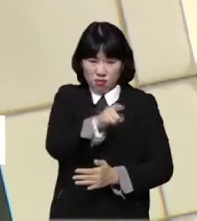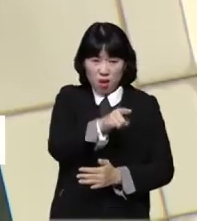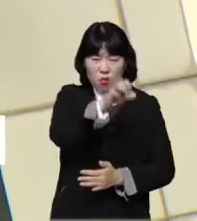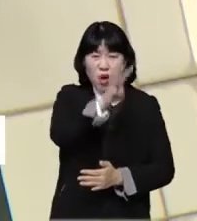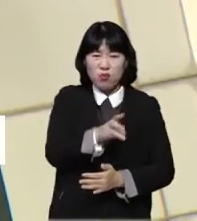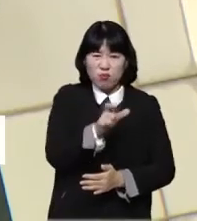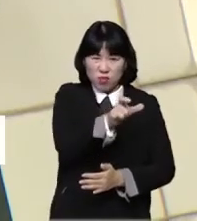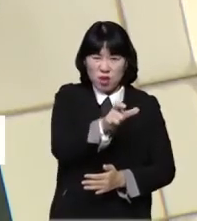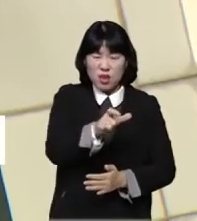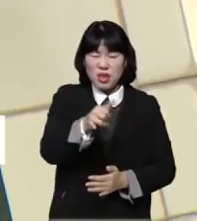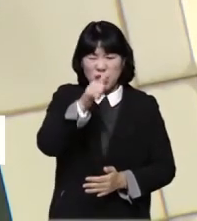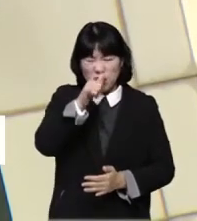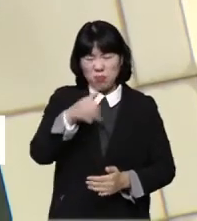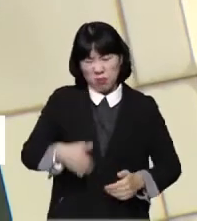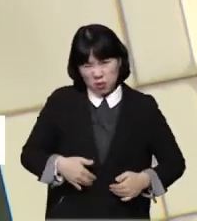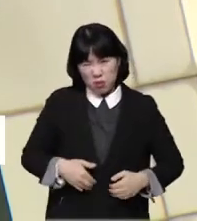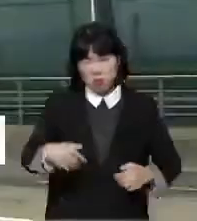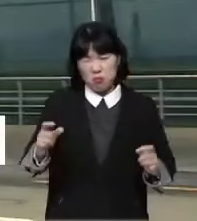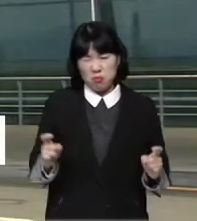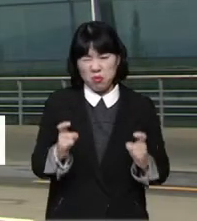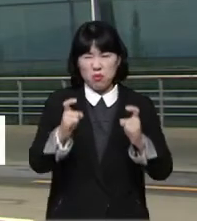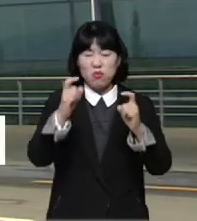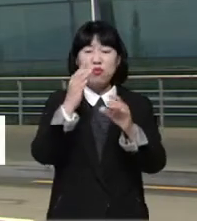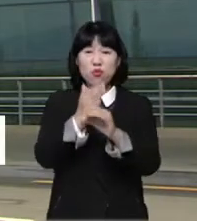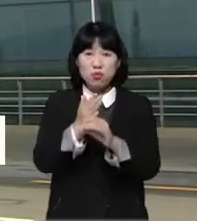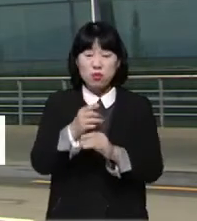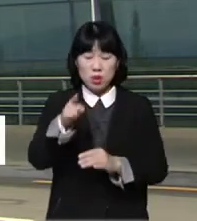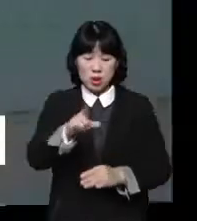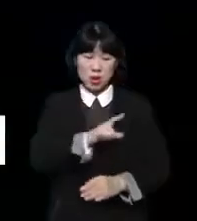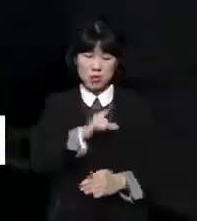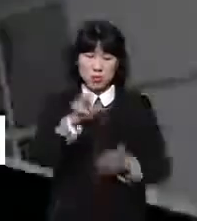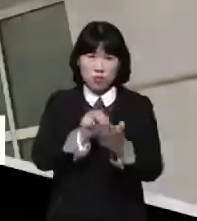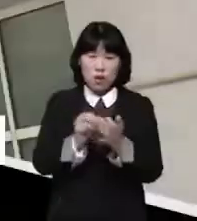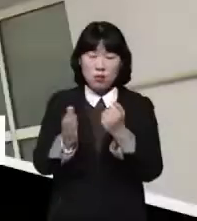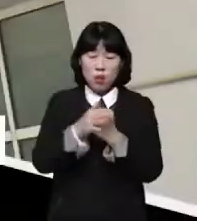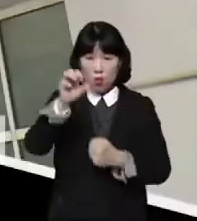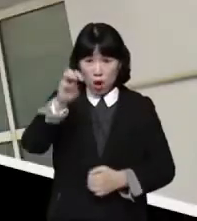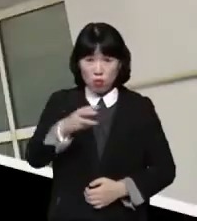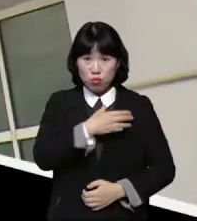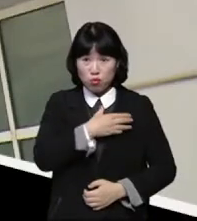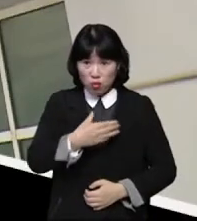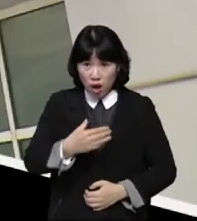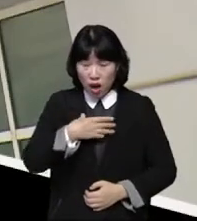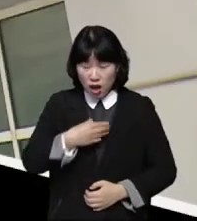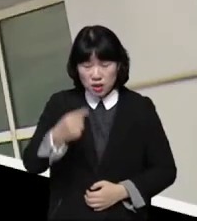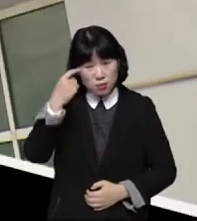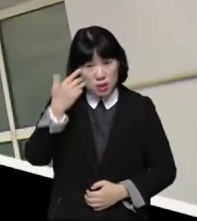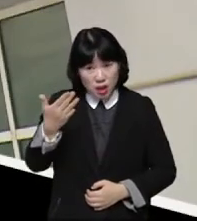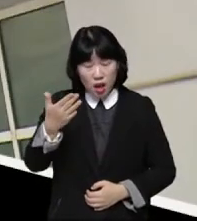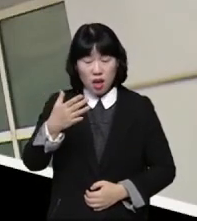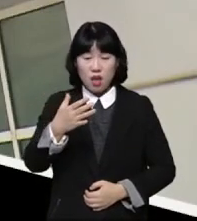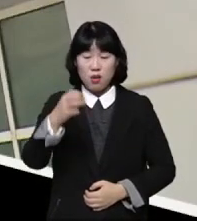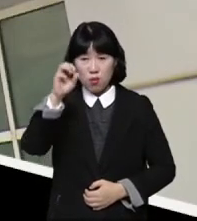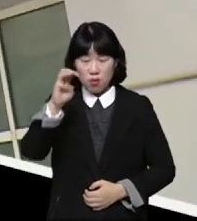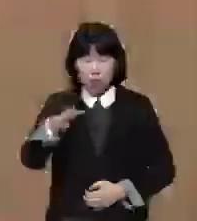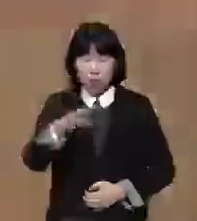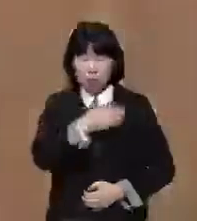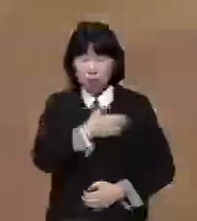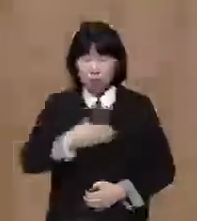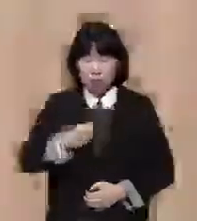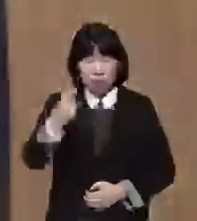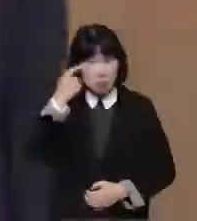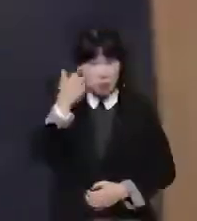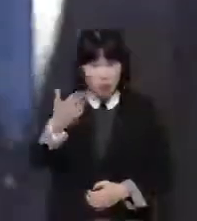한다며 맞서고 있습니다 명칭을 두고 광주 모 아니냐 무한 광주 냐를 두고 시도 의견차가